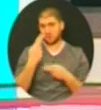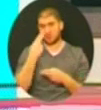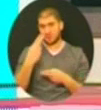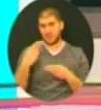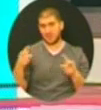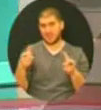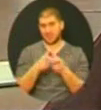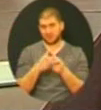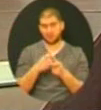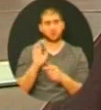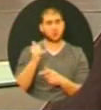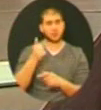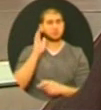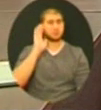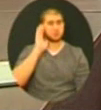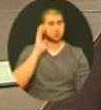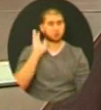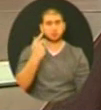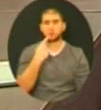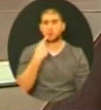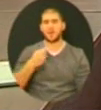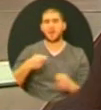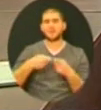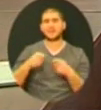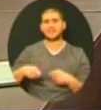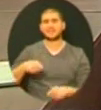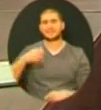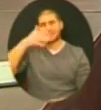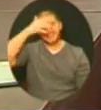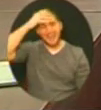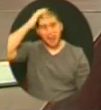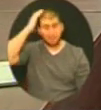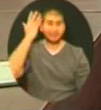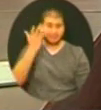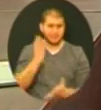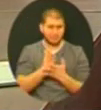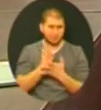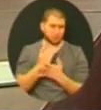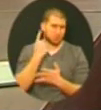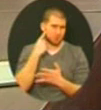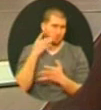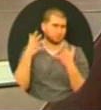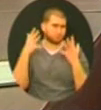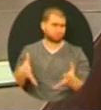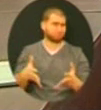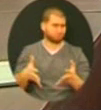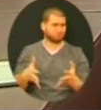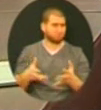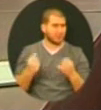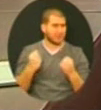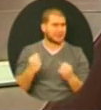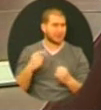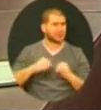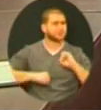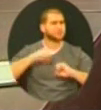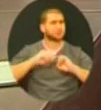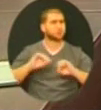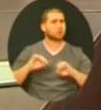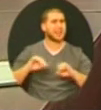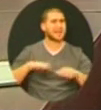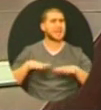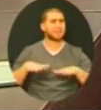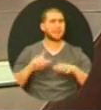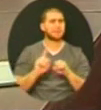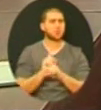עתיד, אנחנו נשמע את הדברים של חבר הכנסת יאיר לפיד, שכבר שמענו אותו תוקף את התנהלות הקבינט